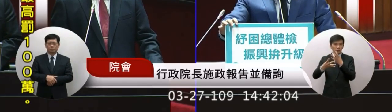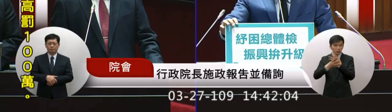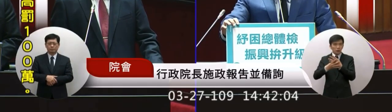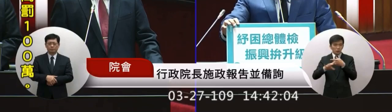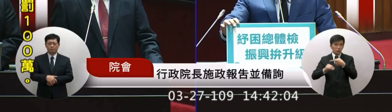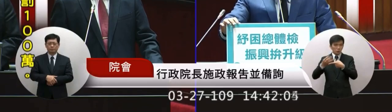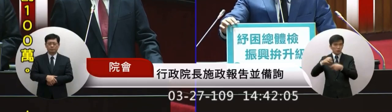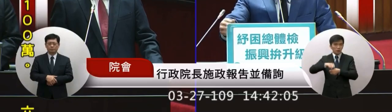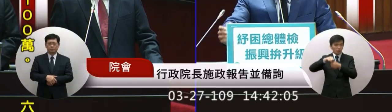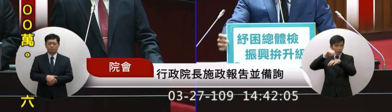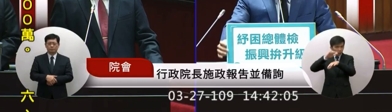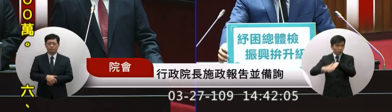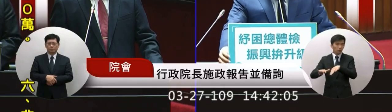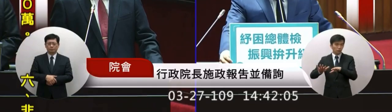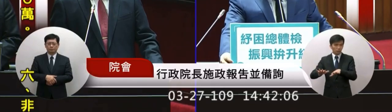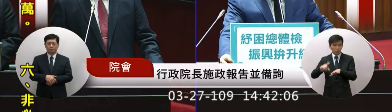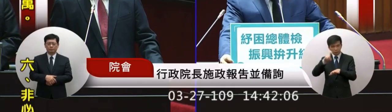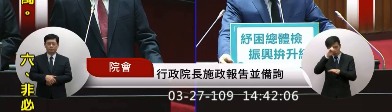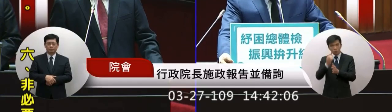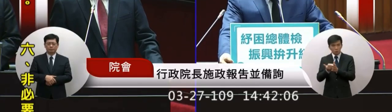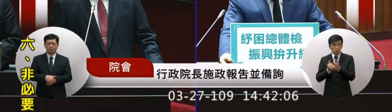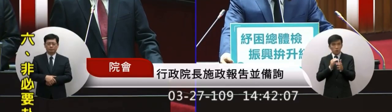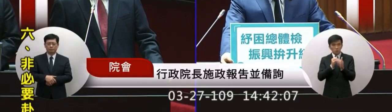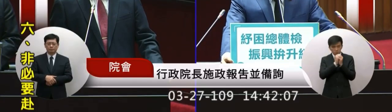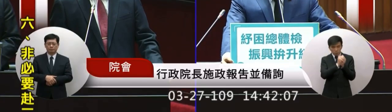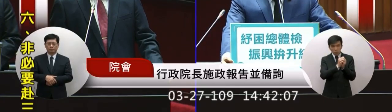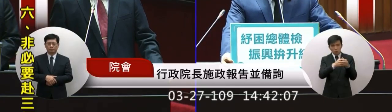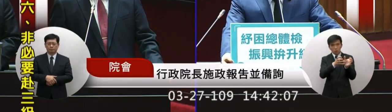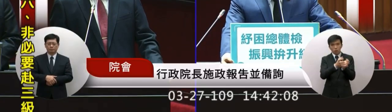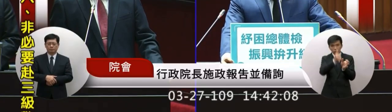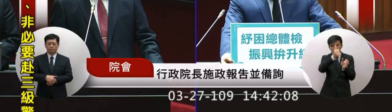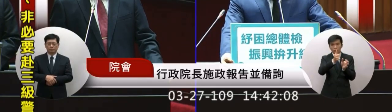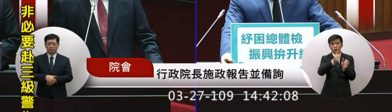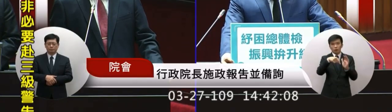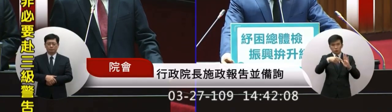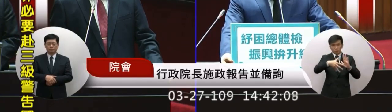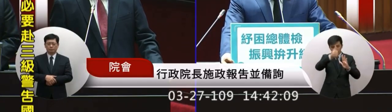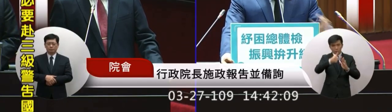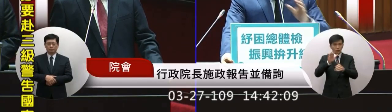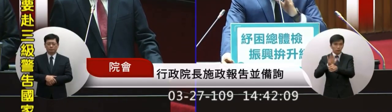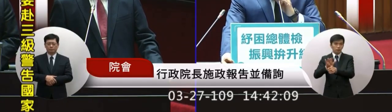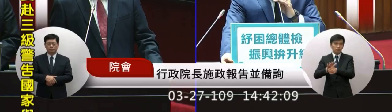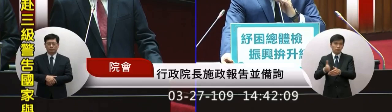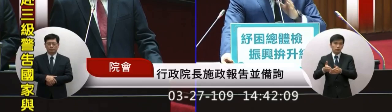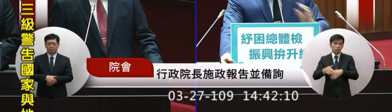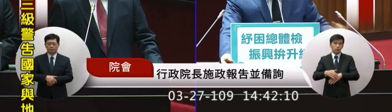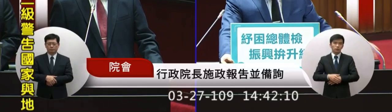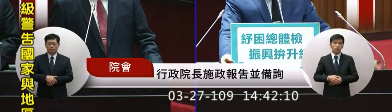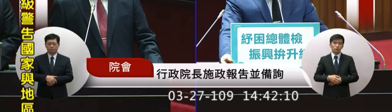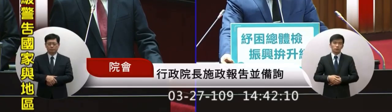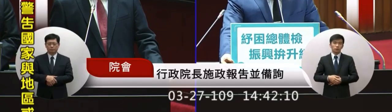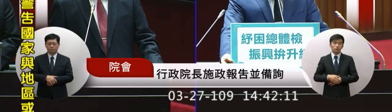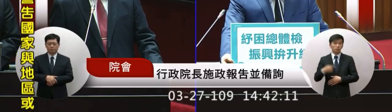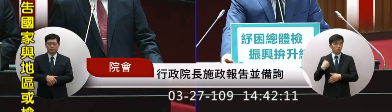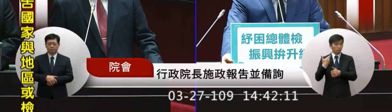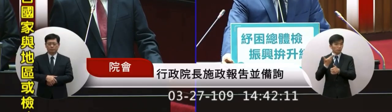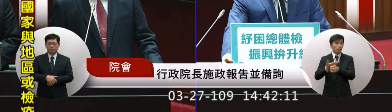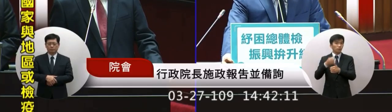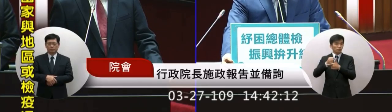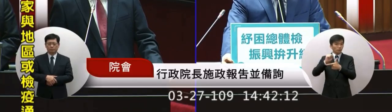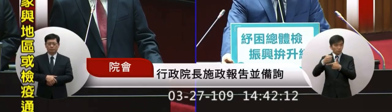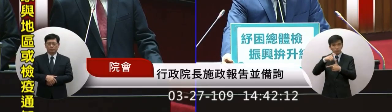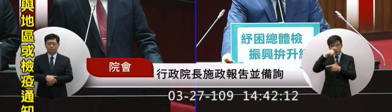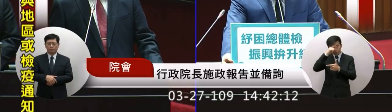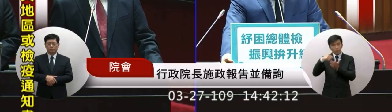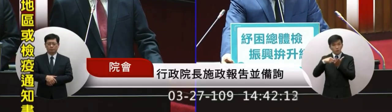主，好，所以这个保拜托保定哈，看一定一点要感恩特别的照顾哈，我想哈是不是我提供几个建议啦，加速核